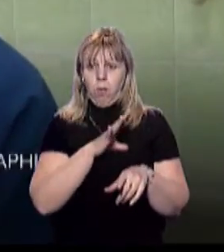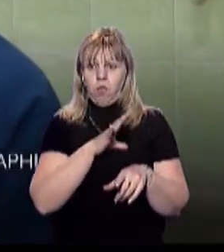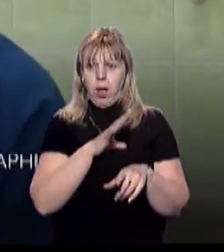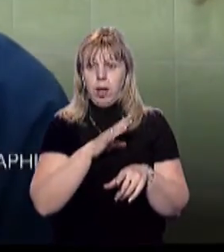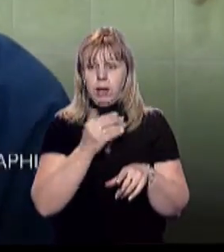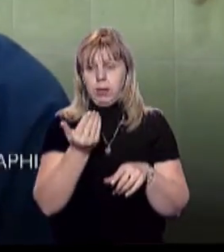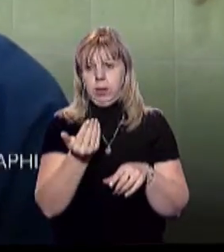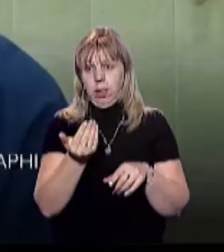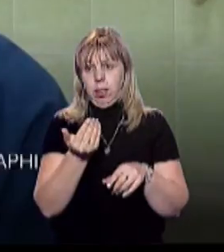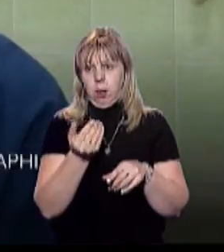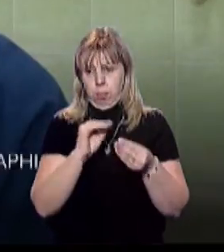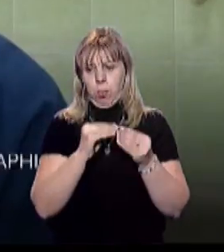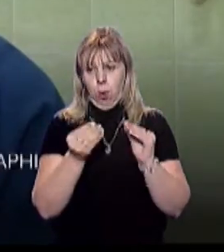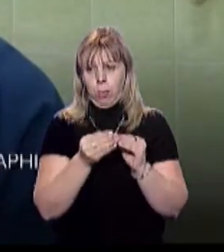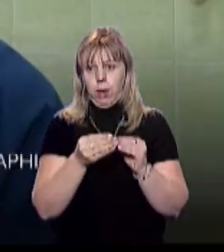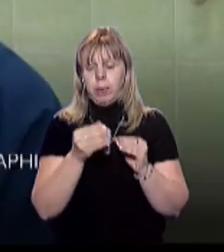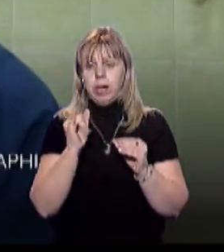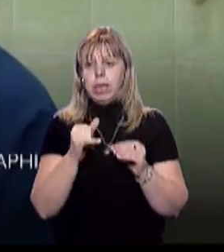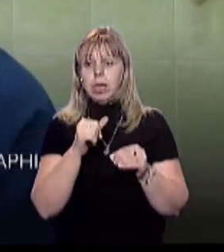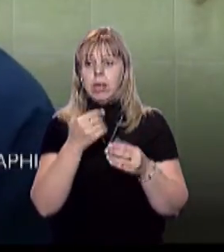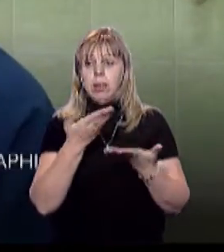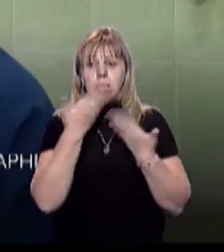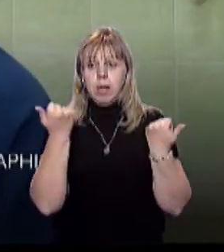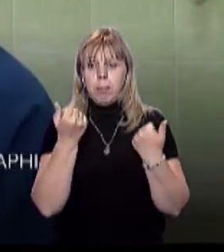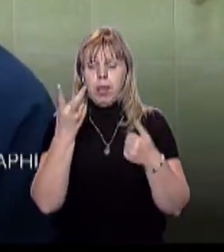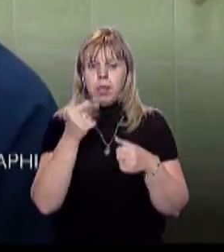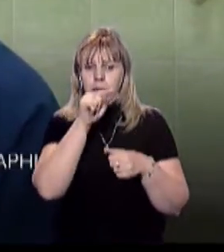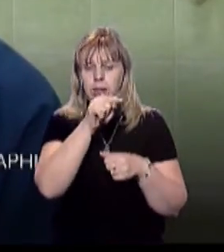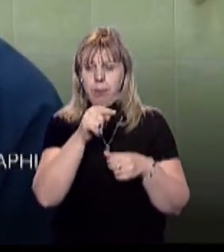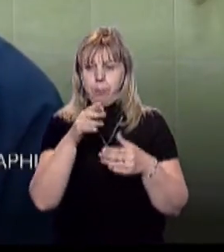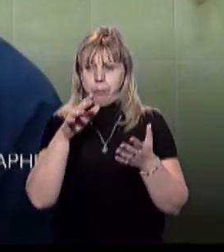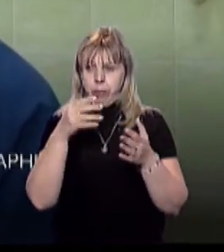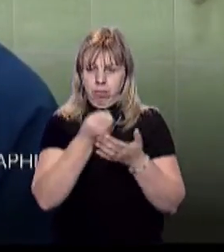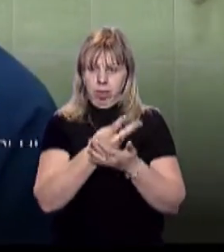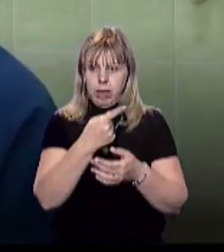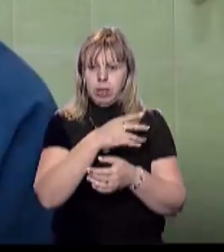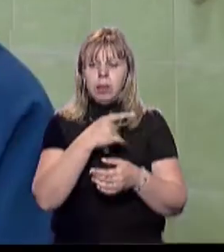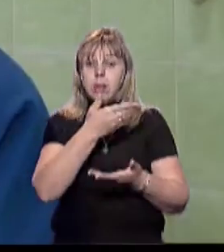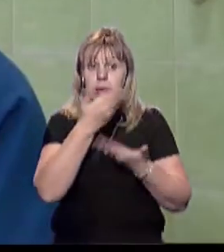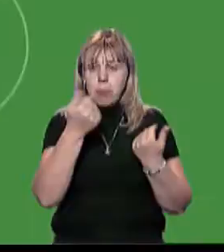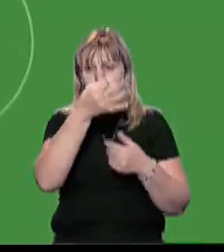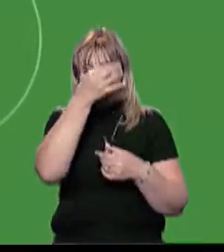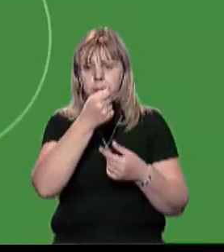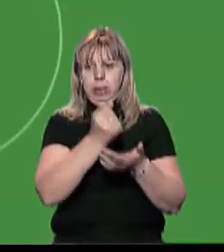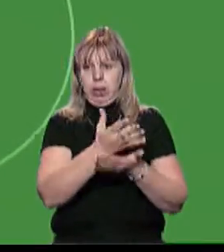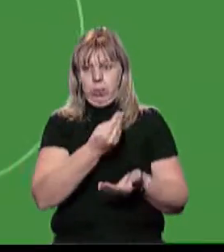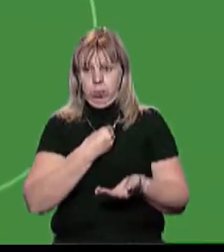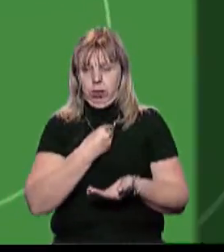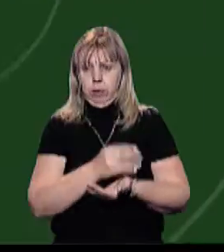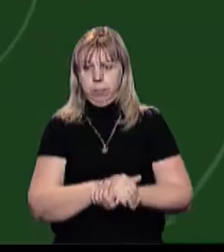бувають з нею проблеми її замовити, тому що її немає на станції переливання. Якщо вона є, нам зразу станції видає.